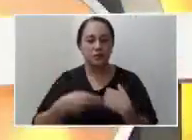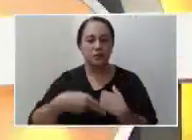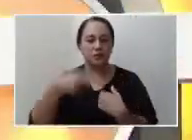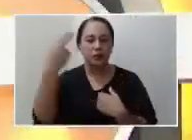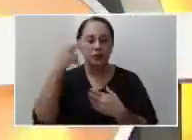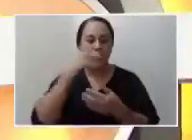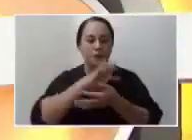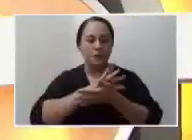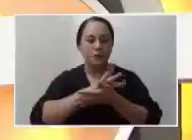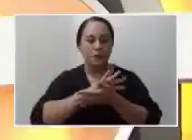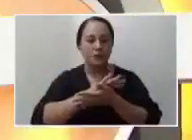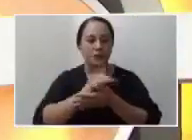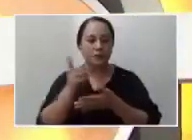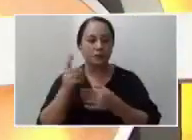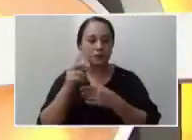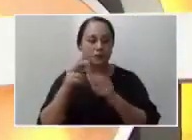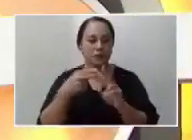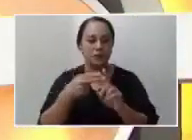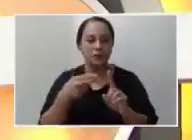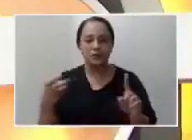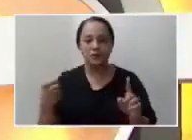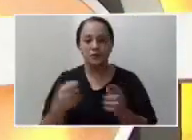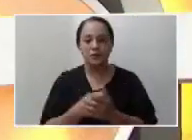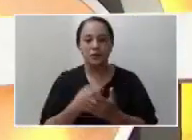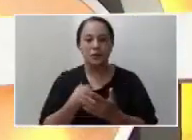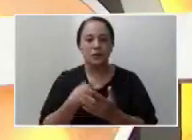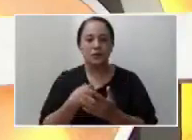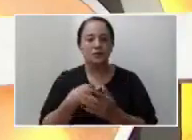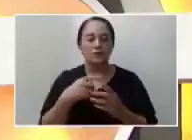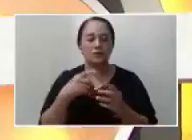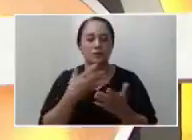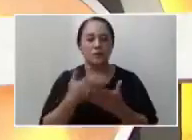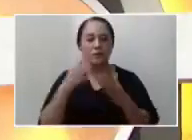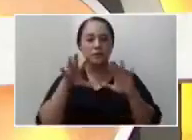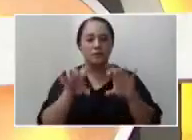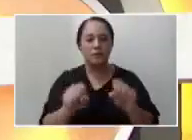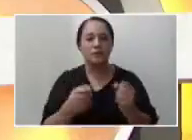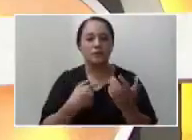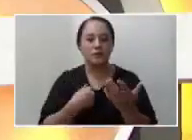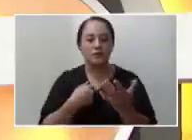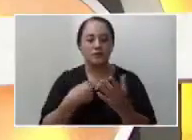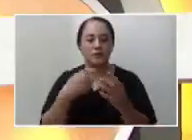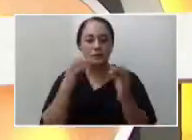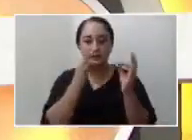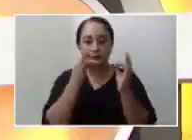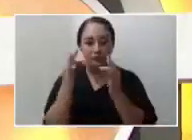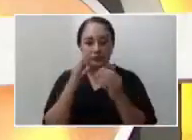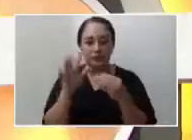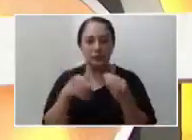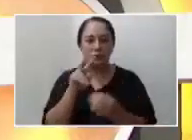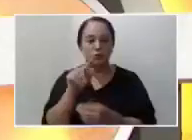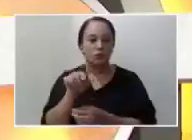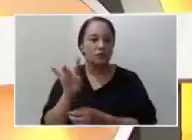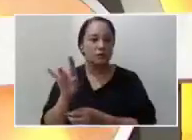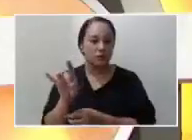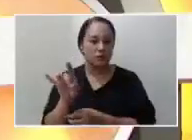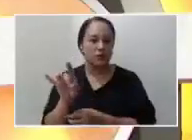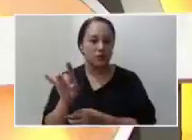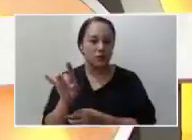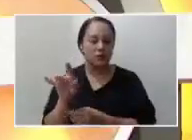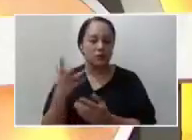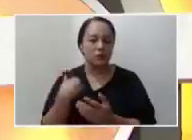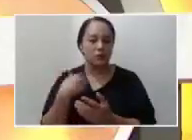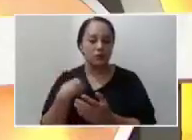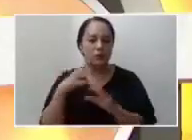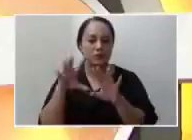At sa punto ito, mga kaibigan, makakausap na kagad natin si Undersecretary at PHIVOLCS Director Renato Solidum.